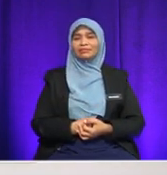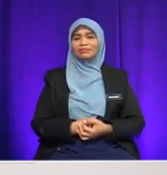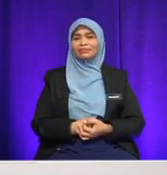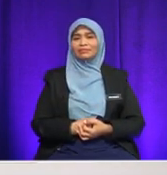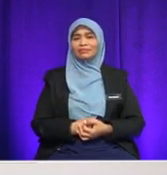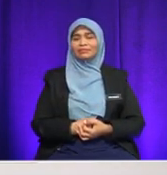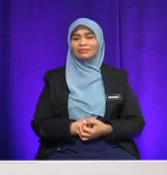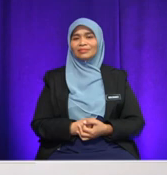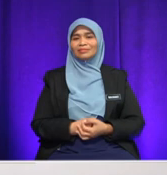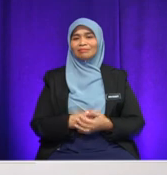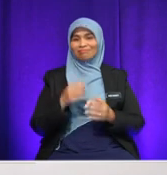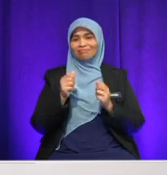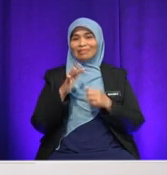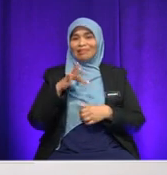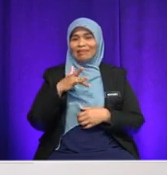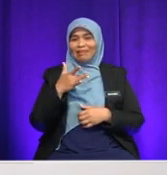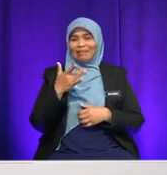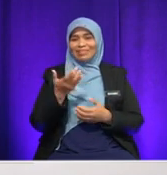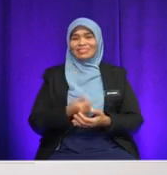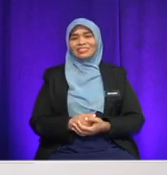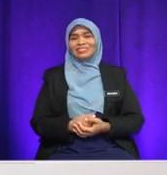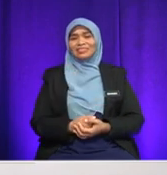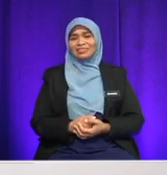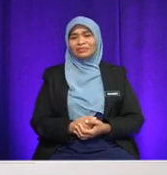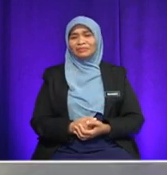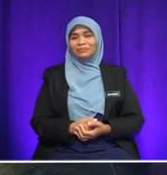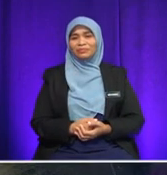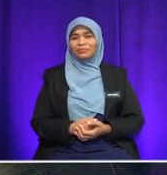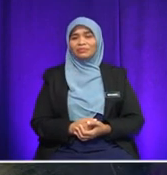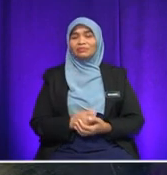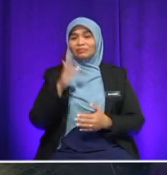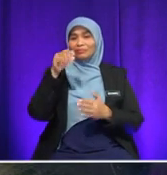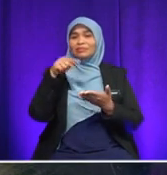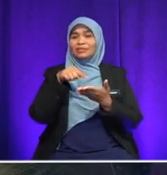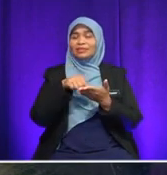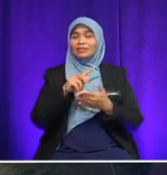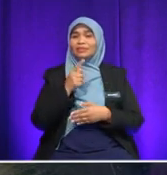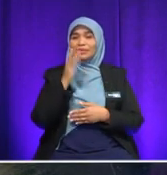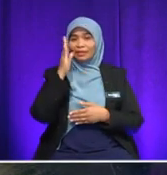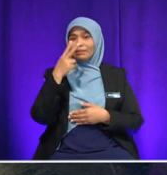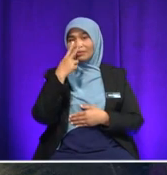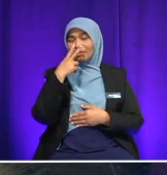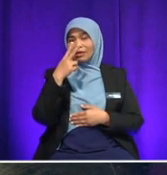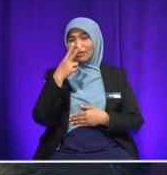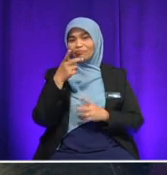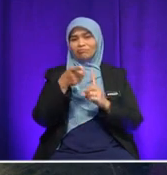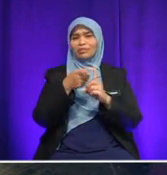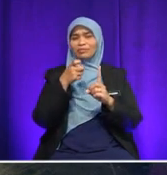Kan, tengok dengan rasa kita bagi, cikgu. Okey, yang ni nanti kita akan lihat daripada